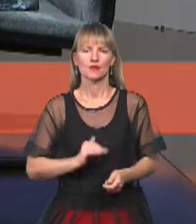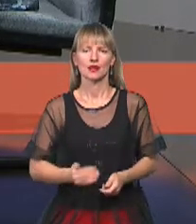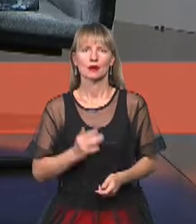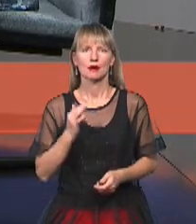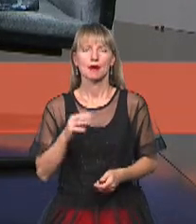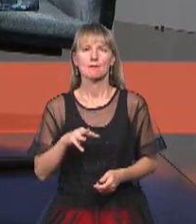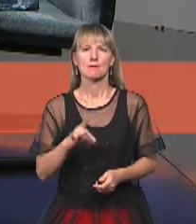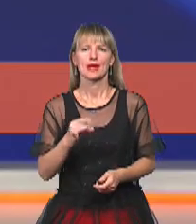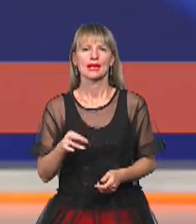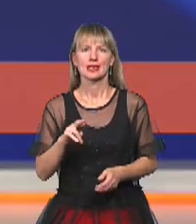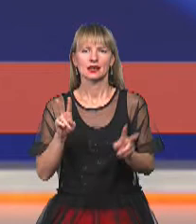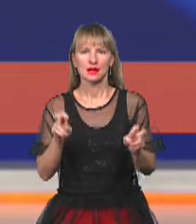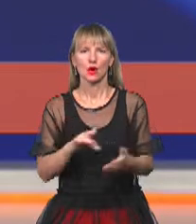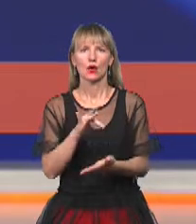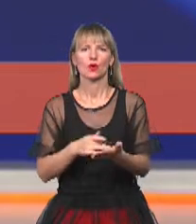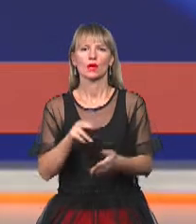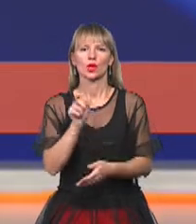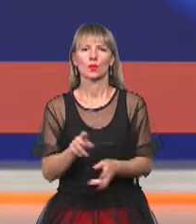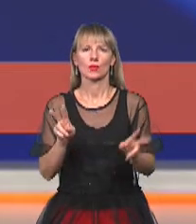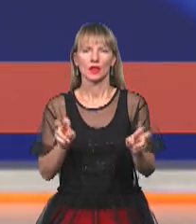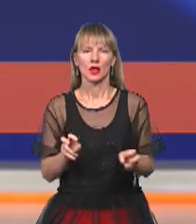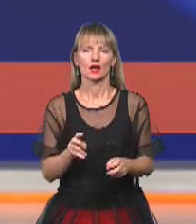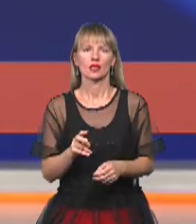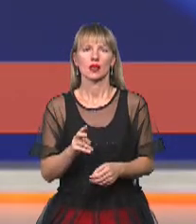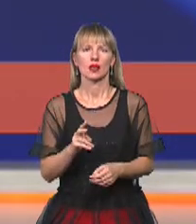«Мрія», «Місто для людей», комунальне підприємство